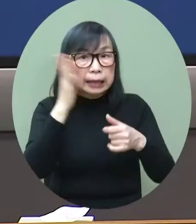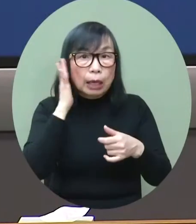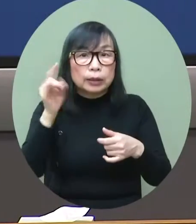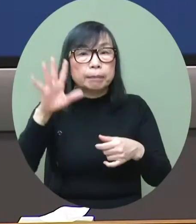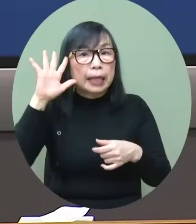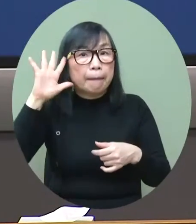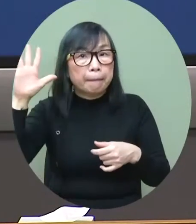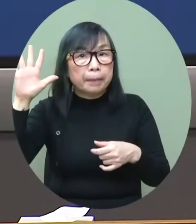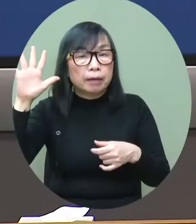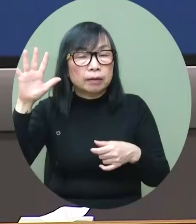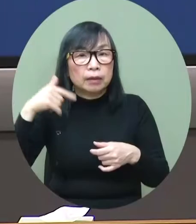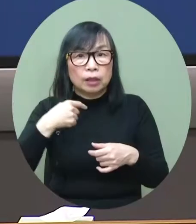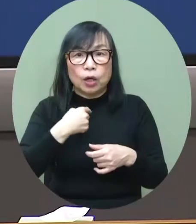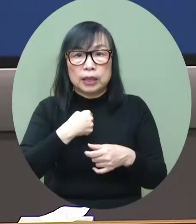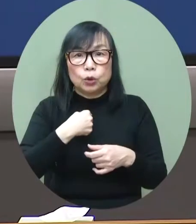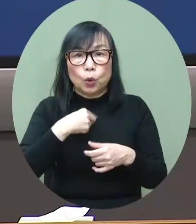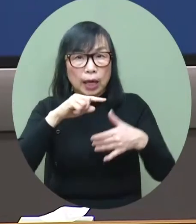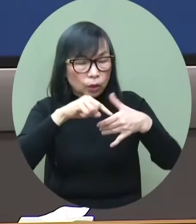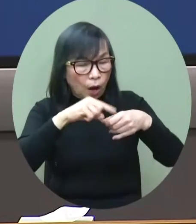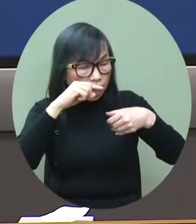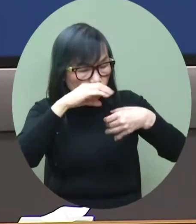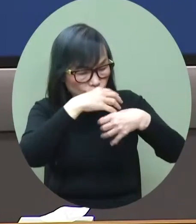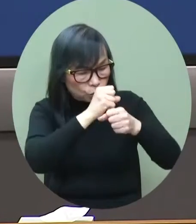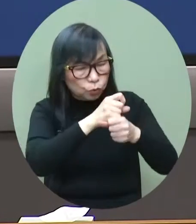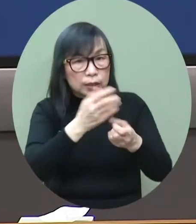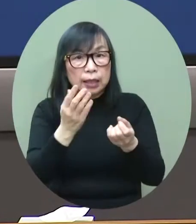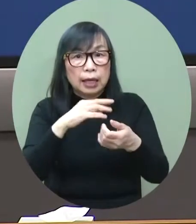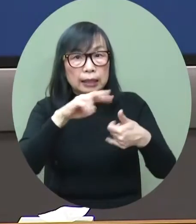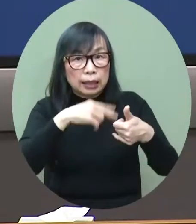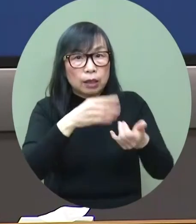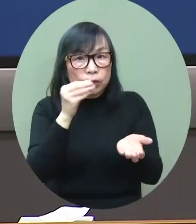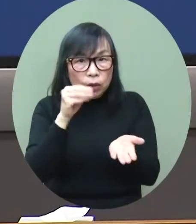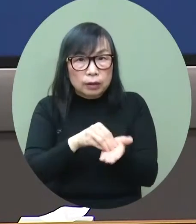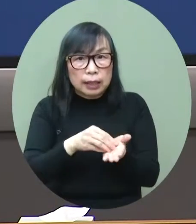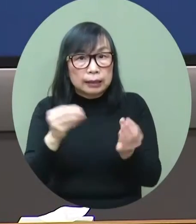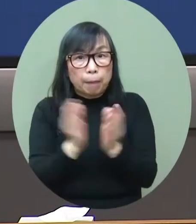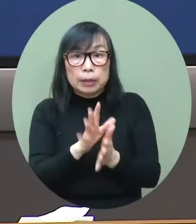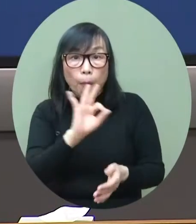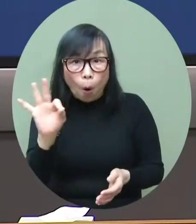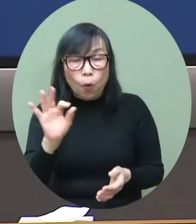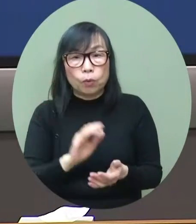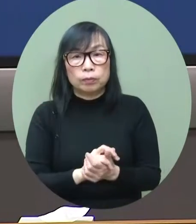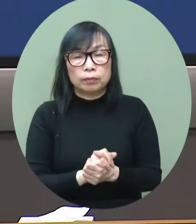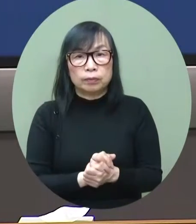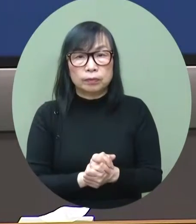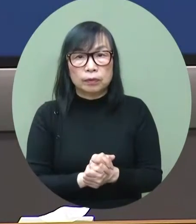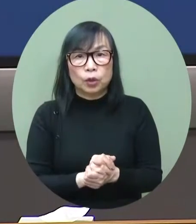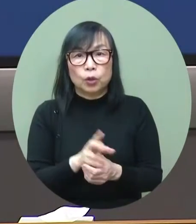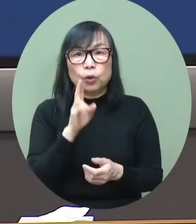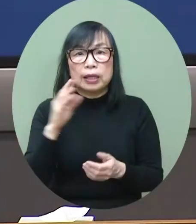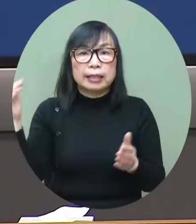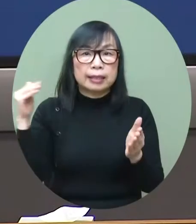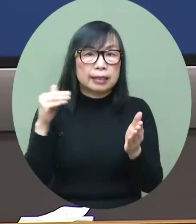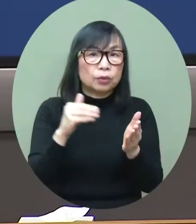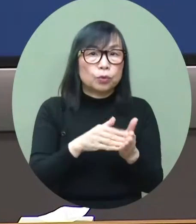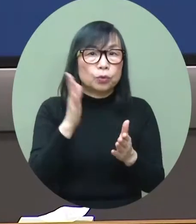日，我哋係需要做一個核酸檢測嚟到去確定佢真係冇感染。如果佢一直住到